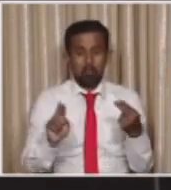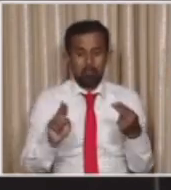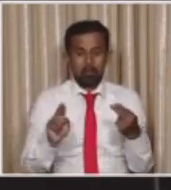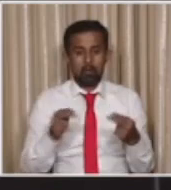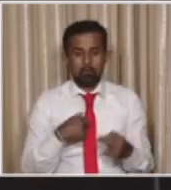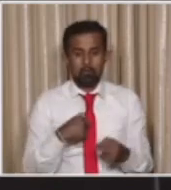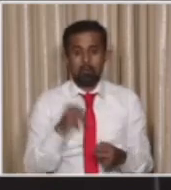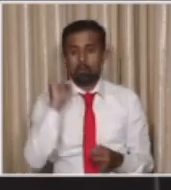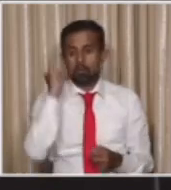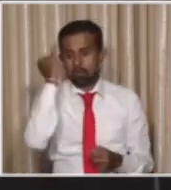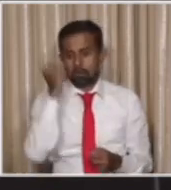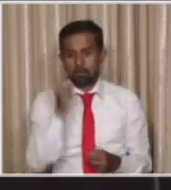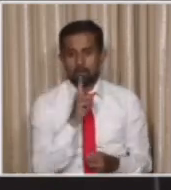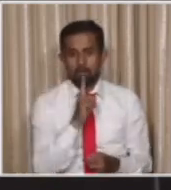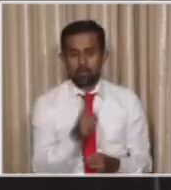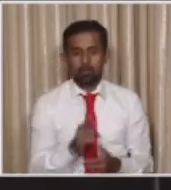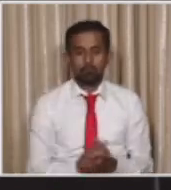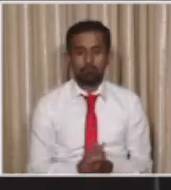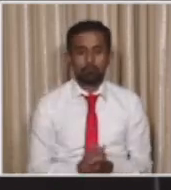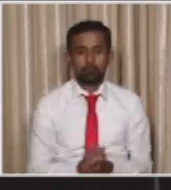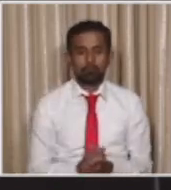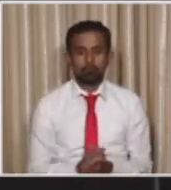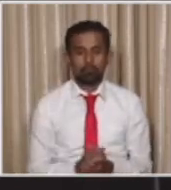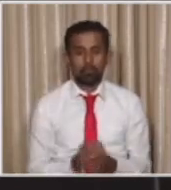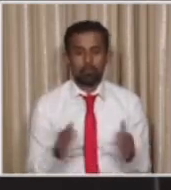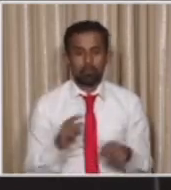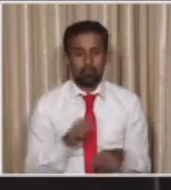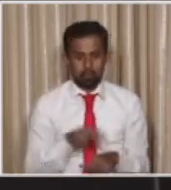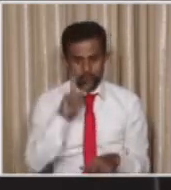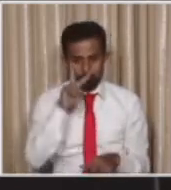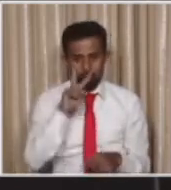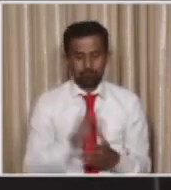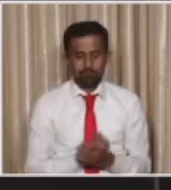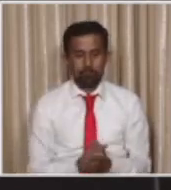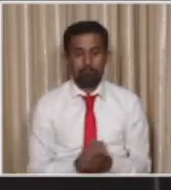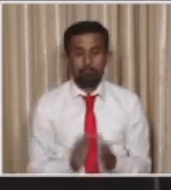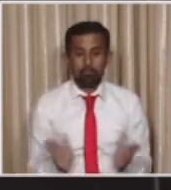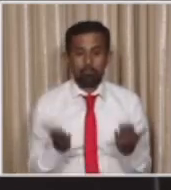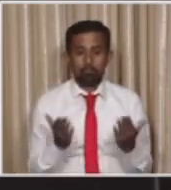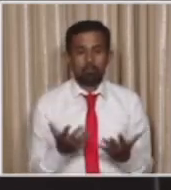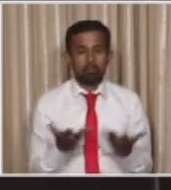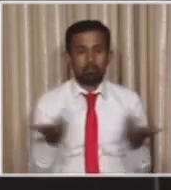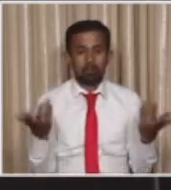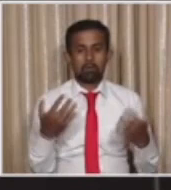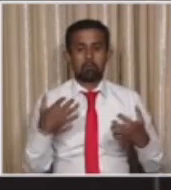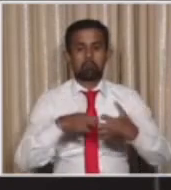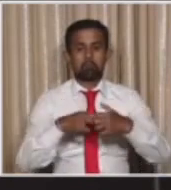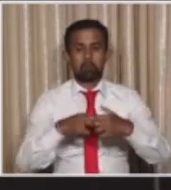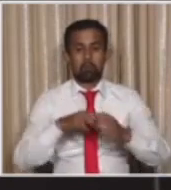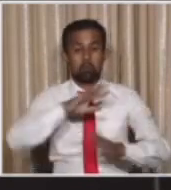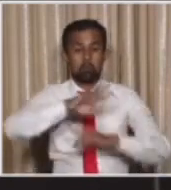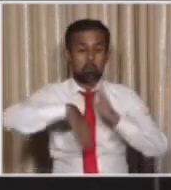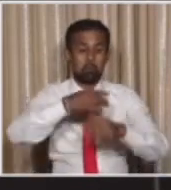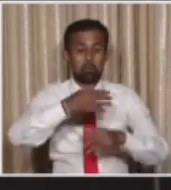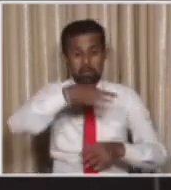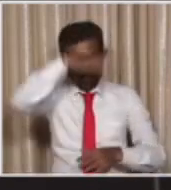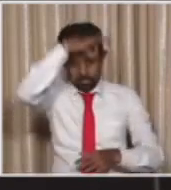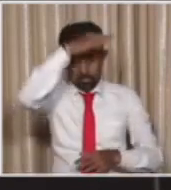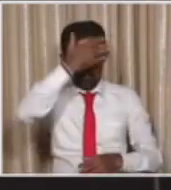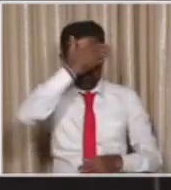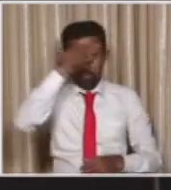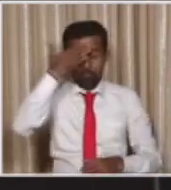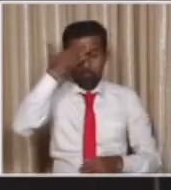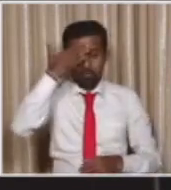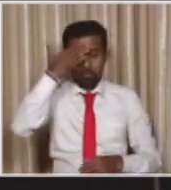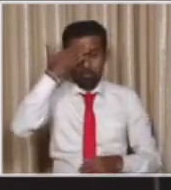මම බලධාරීන්ගෙන් ඉල්ලා සිටිනවා. Honorable member, you have 2 more minutes. මේ කරන්න දන්නේ නැති ආගම ප්‍රශ්නයක් අරගෙන සිංහල දෙමළ මුස්ලිම්